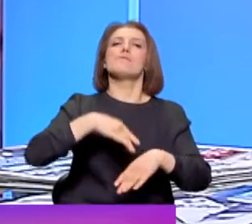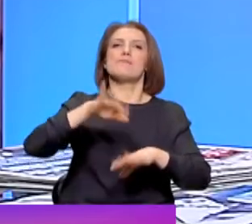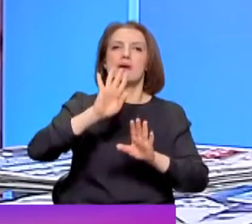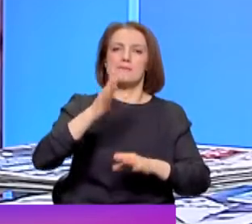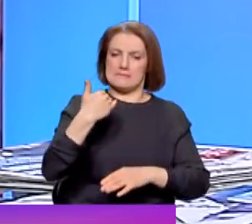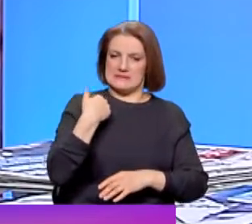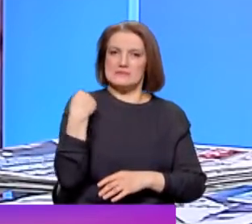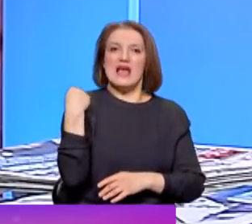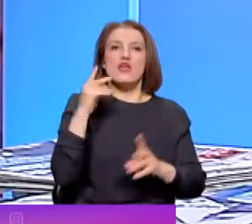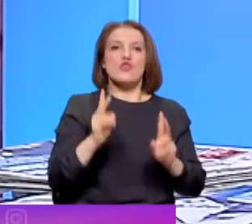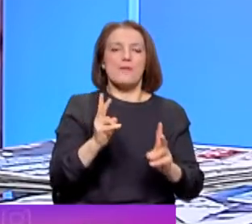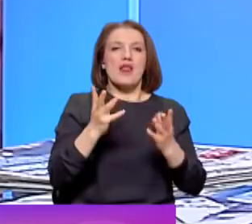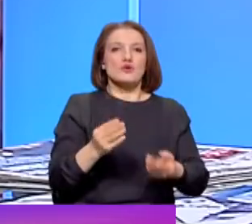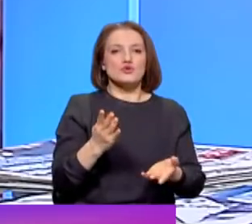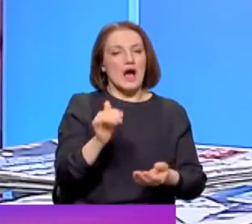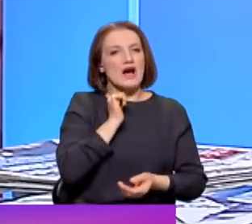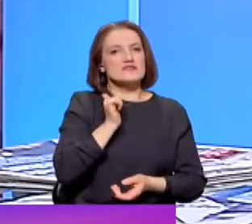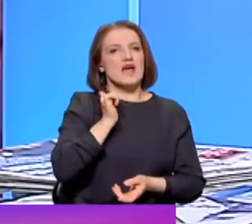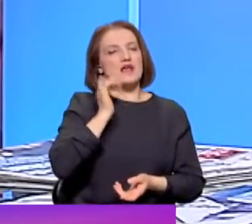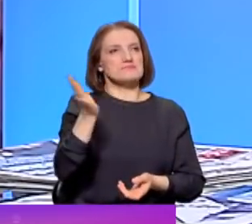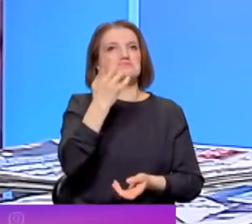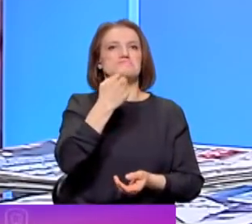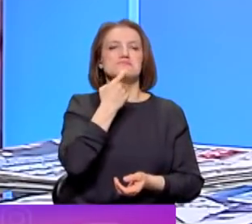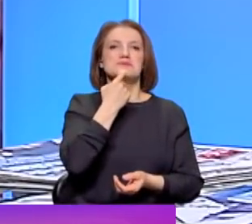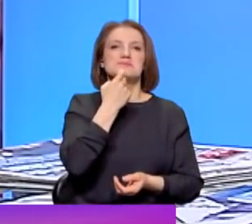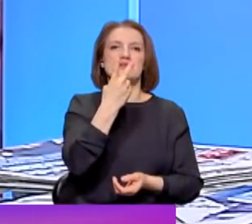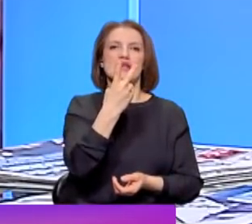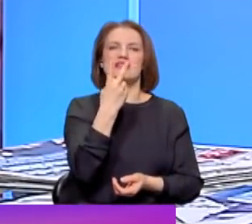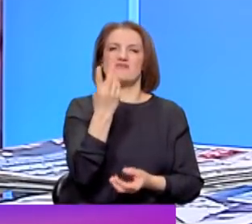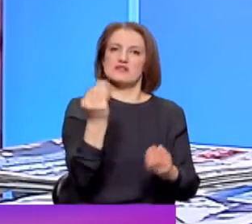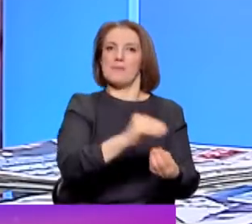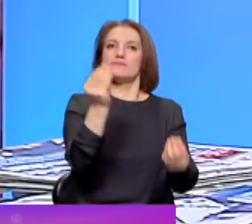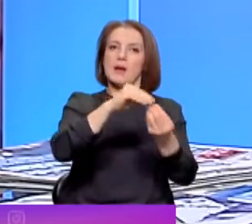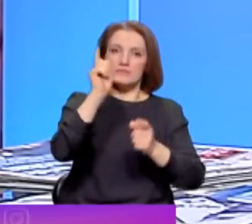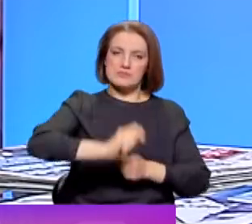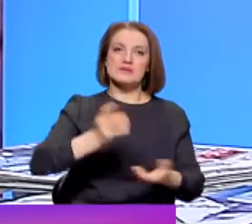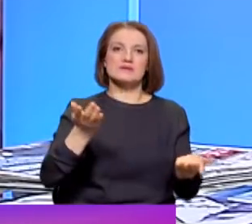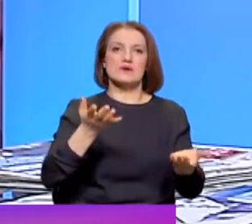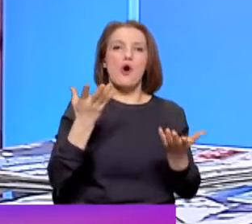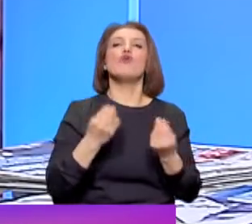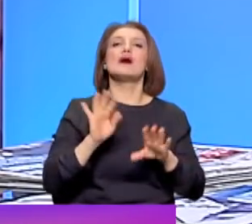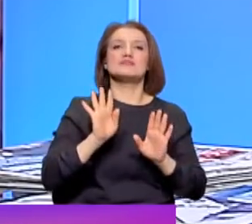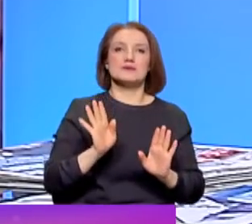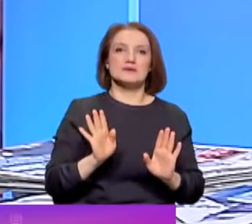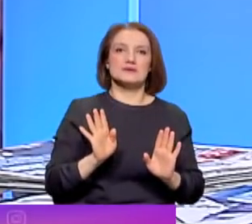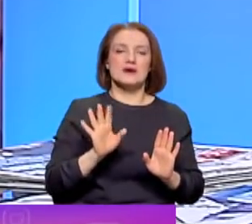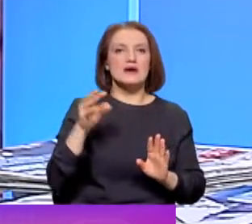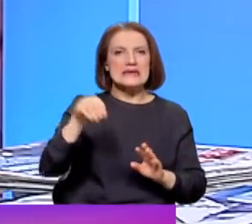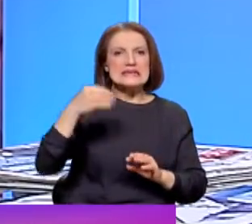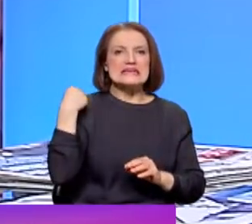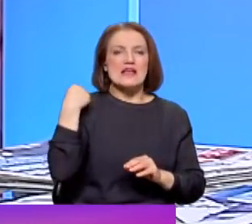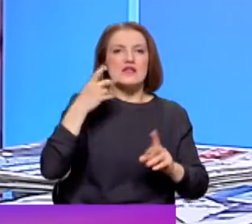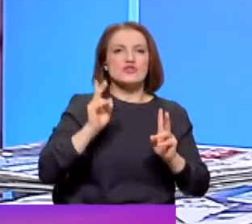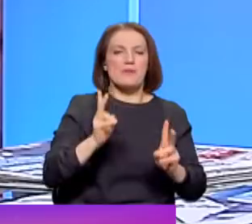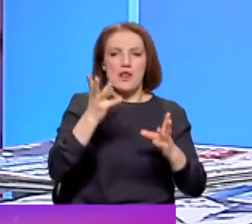bizim yeni bir normal imiz olsun asgari ücreti Yılda iki kez iki kez zam yapın olamaz mı Bunu da bir yeni